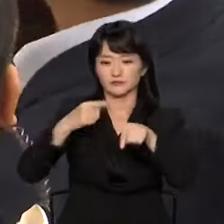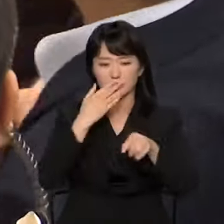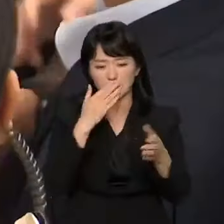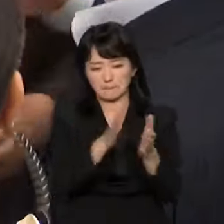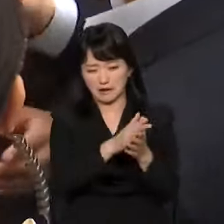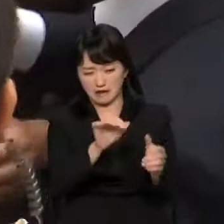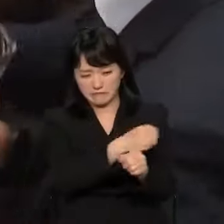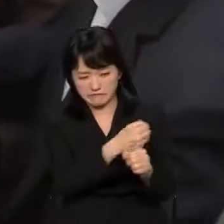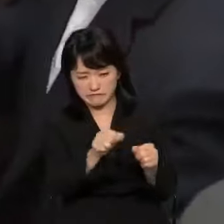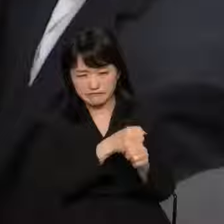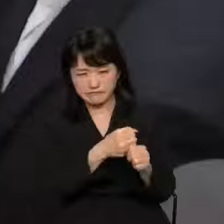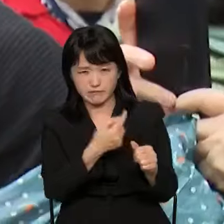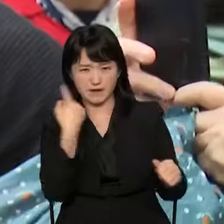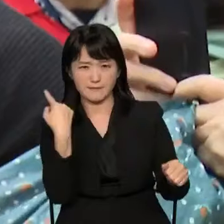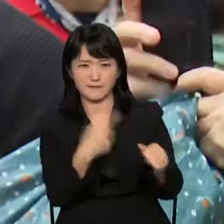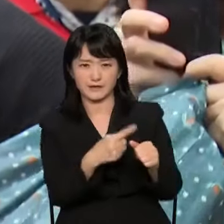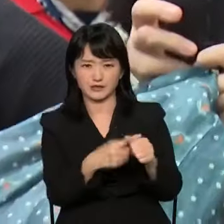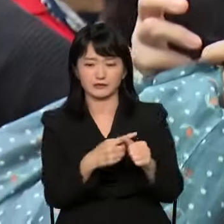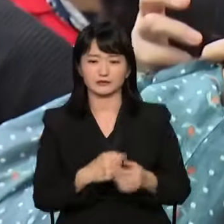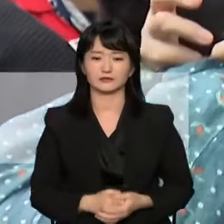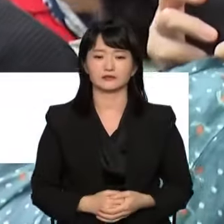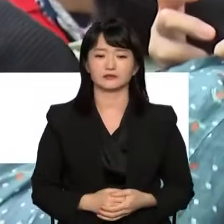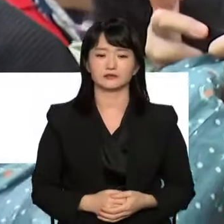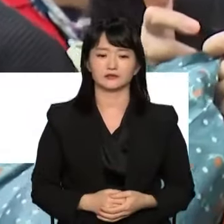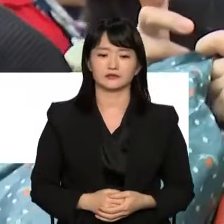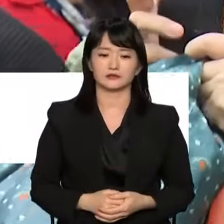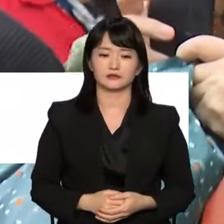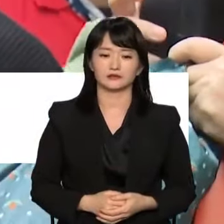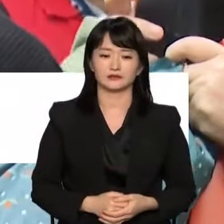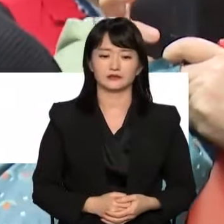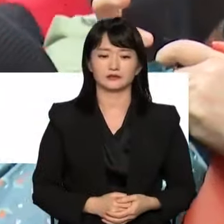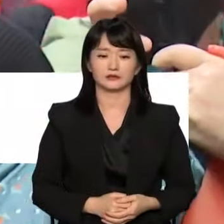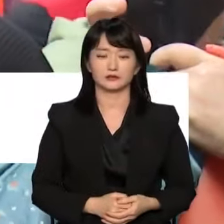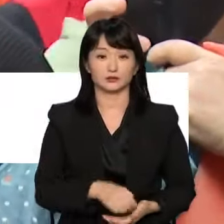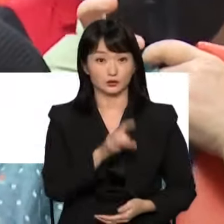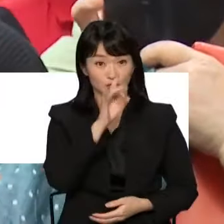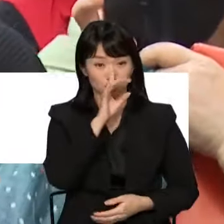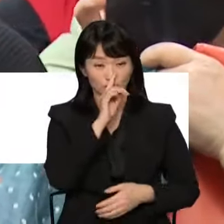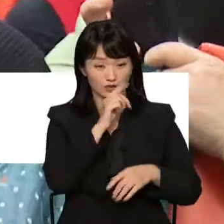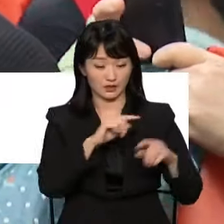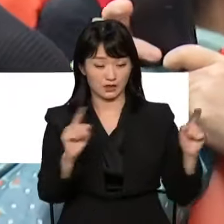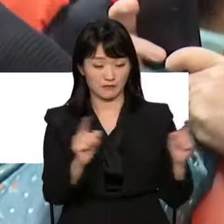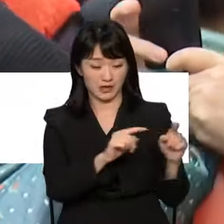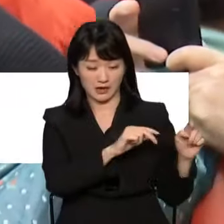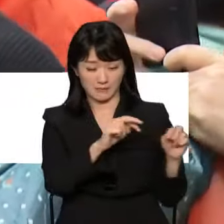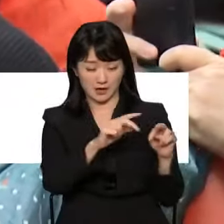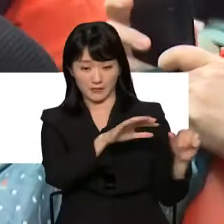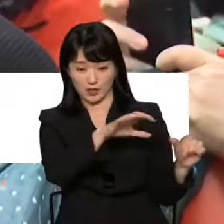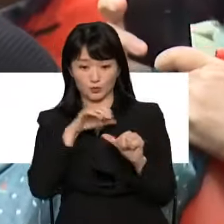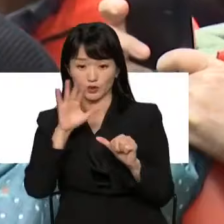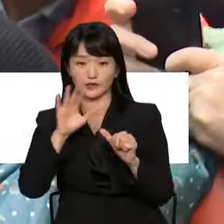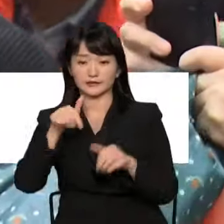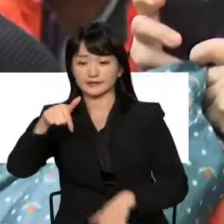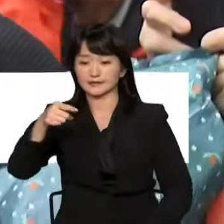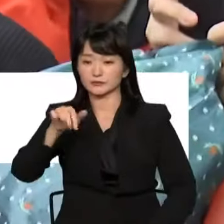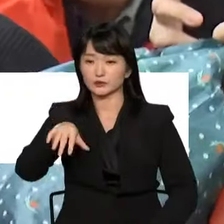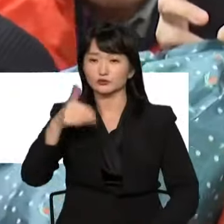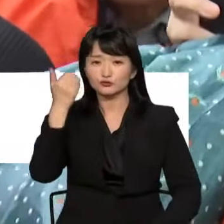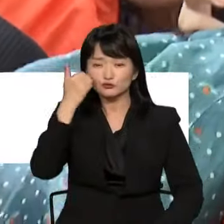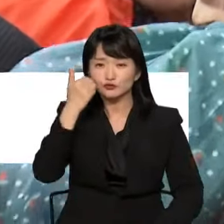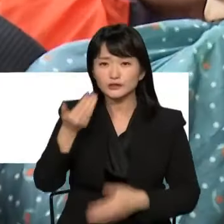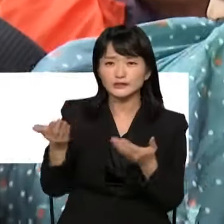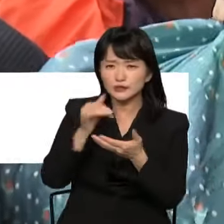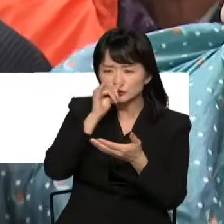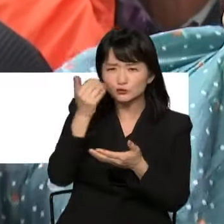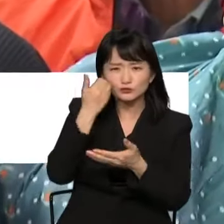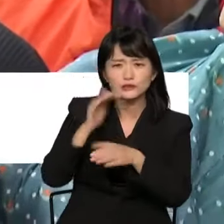야합이라고 깎아내렸습니다. 중앙의 정쟁을 끌어들일 선거가 아니고 금정을 위해서 누가 일할 수 있는지 누가 실천할